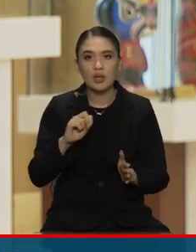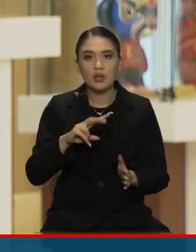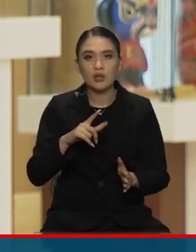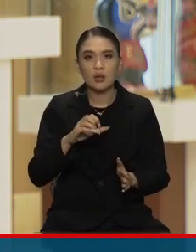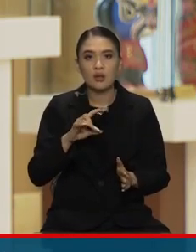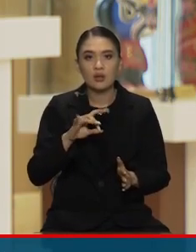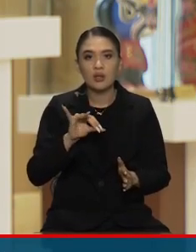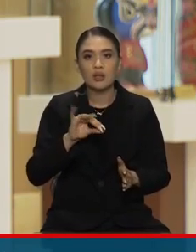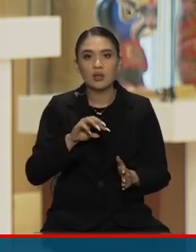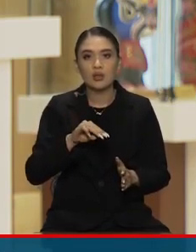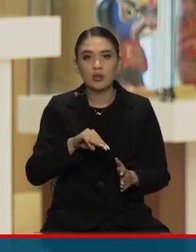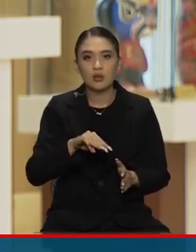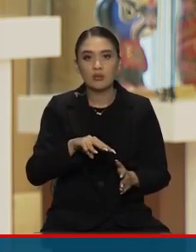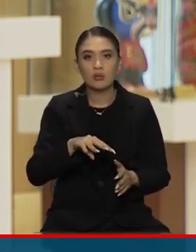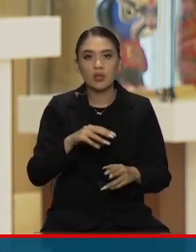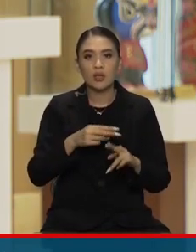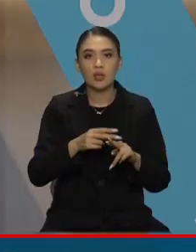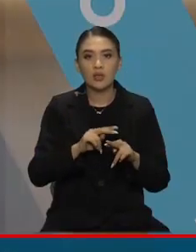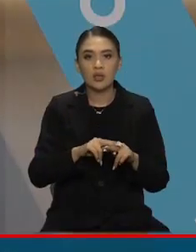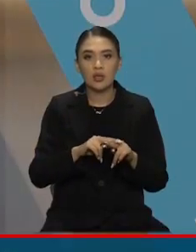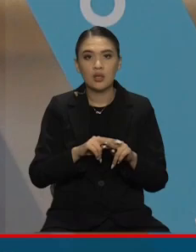действий при взаимодействии